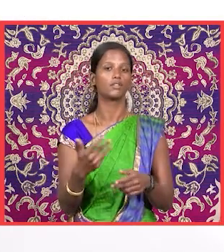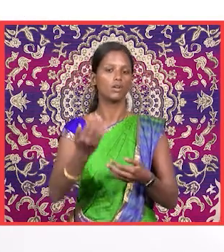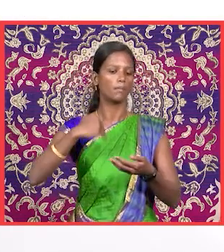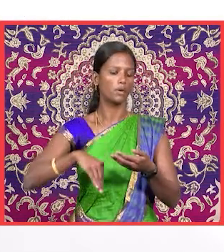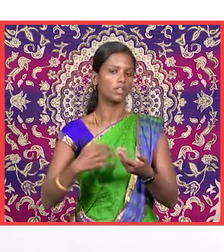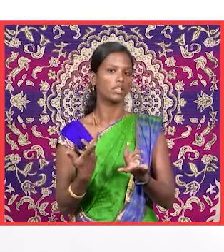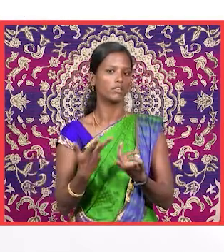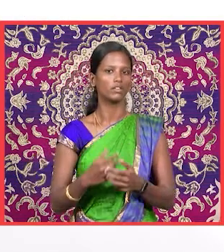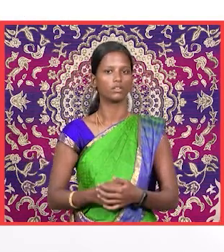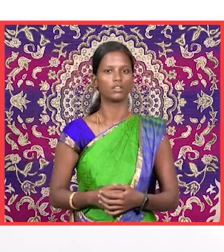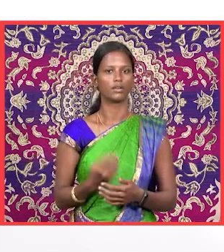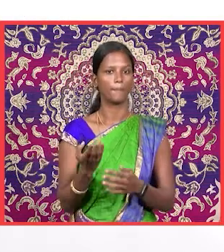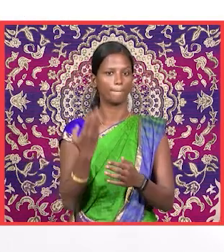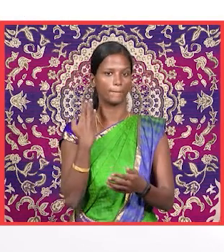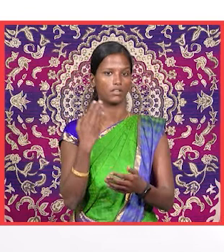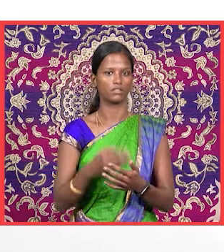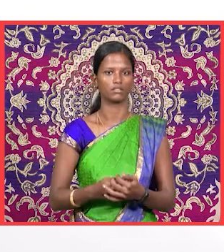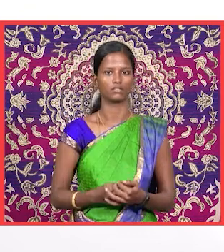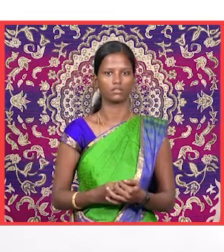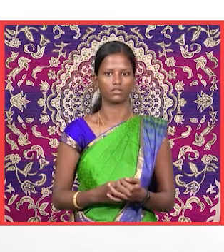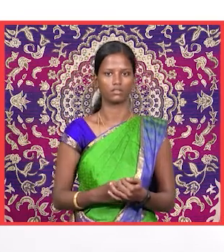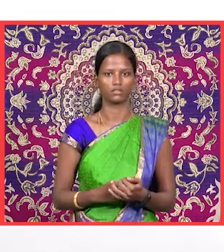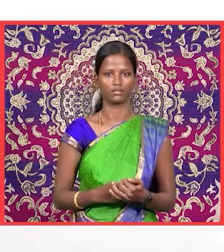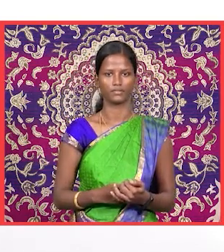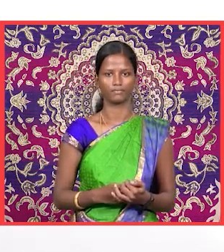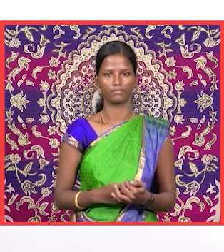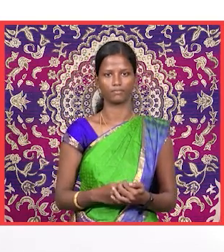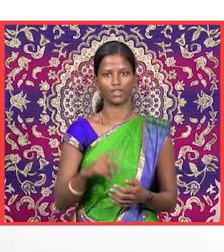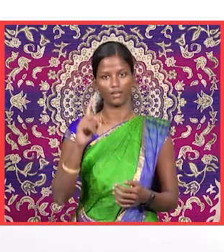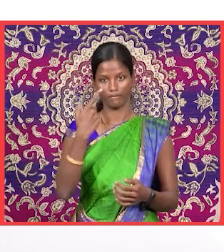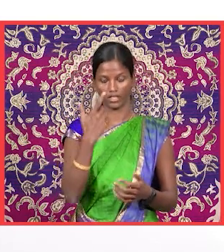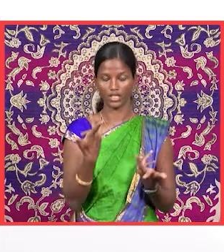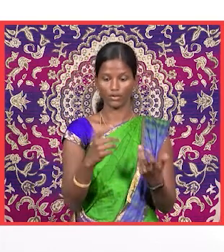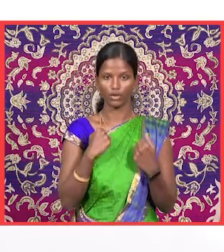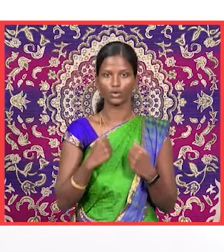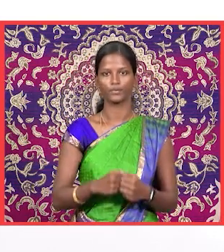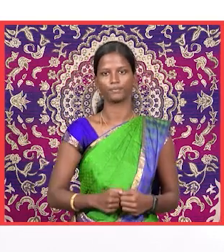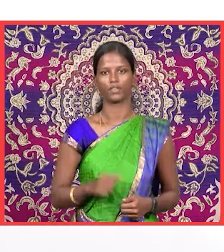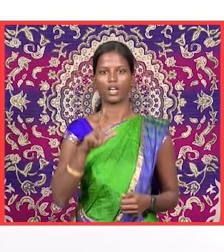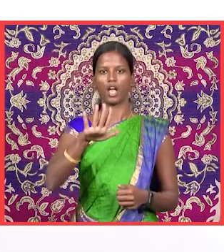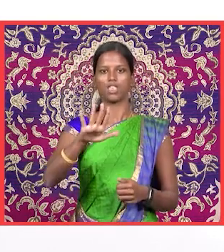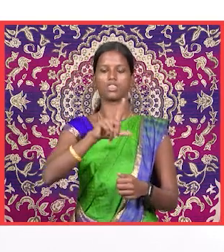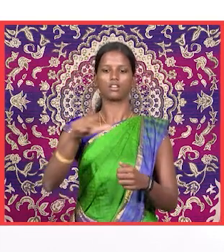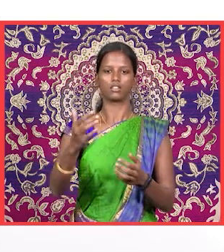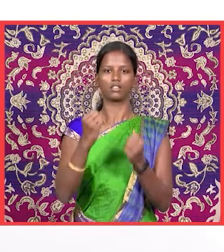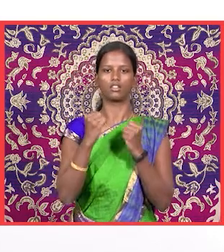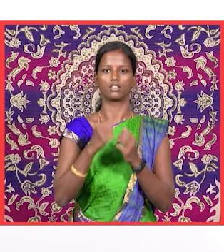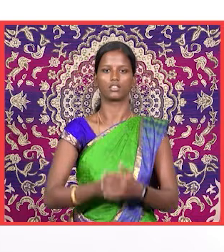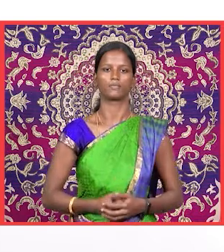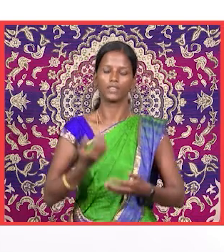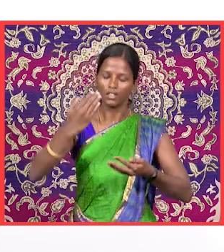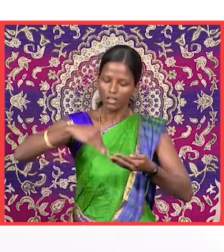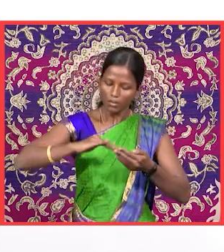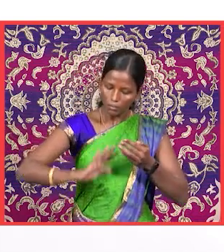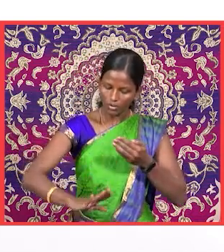பகுதியில் எப்பொழுதுமே என்ன எழுதுவோம், மொத்த மதிப்பு எழுதுவோம். ஃபஸ்ட்டு எதாவது கொடுத்துருக்காங்க 5 லட்சம், ஆரம்பத்தில் கூடிய மதிப்பு என்னென்னு பார்த்தீங்கன்னா